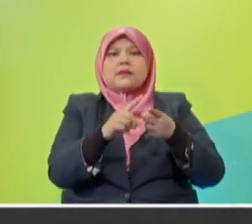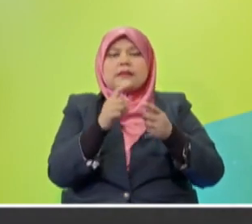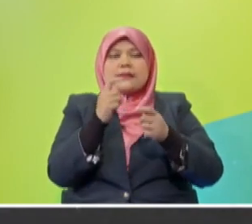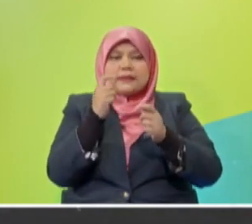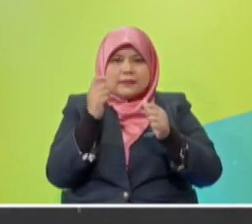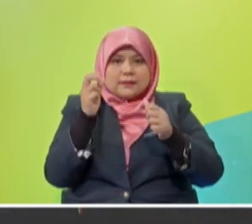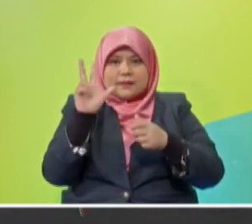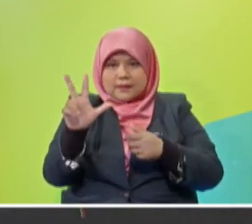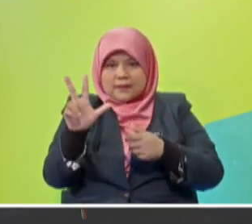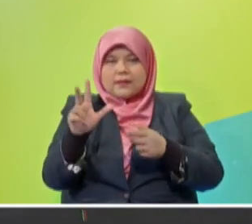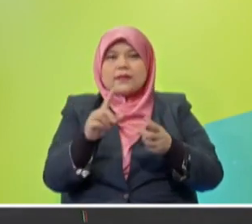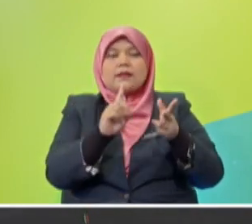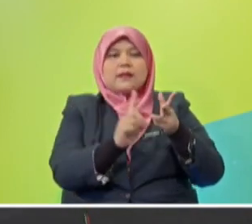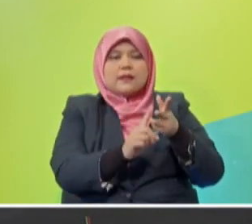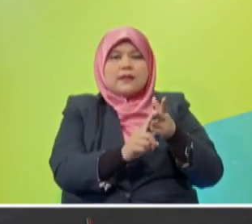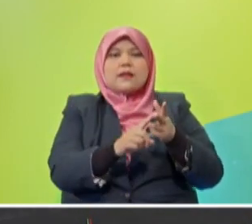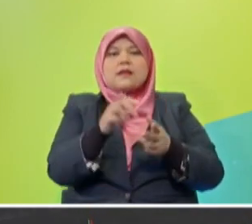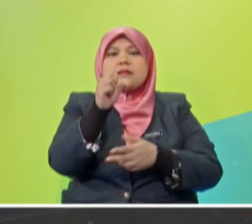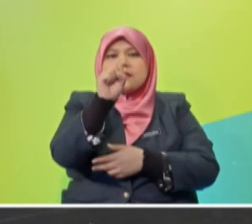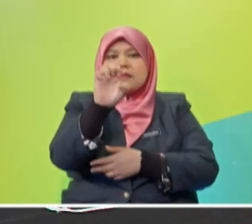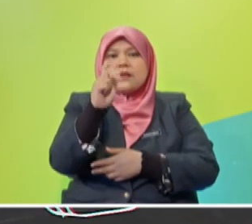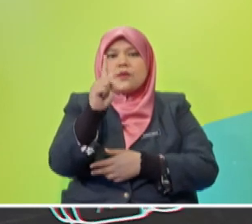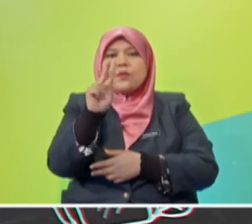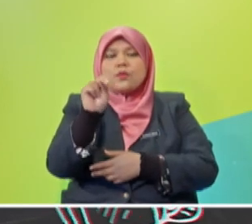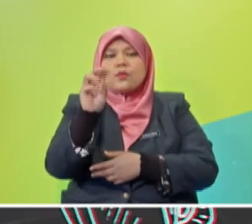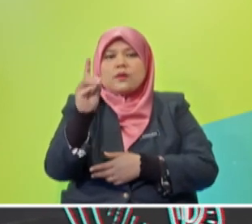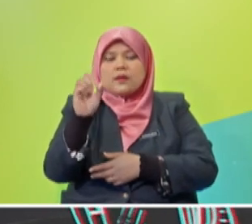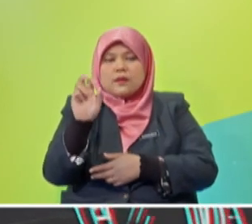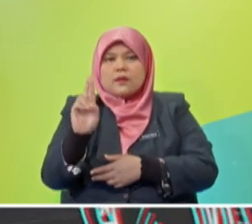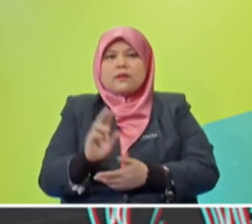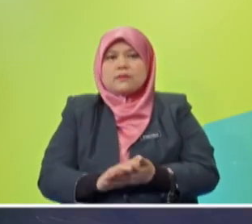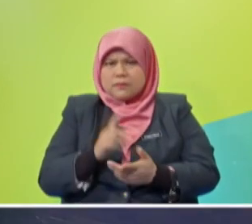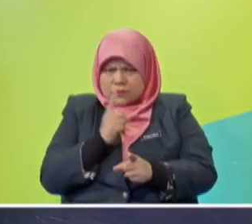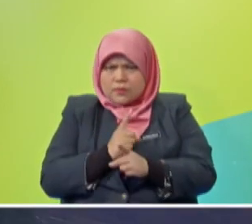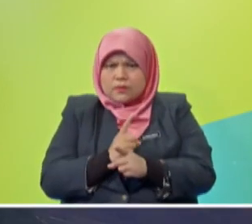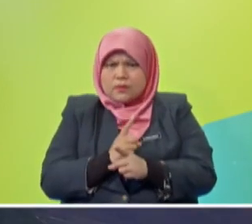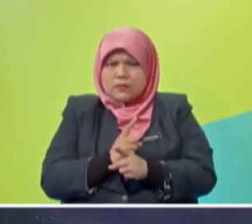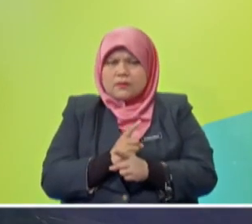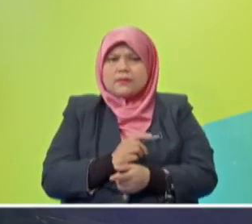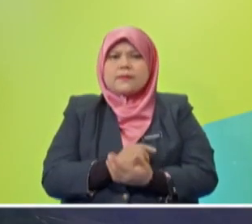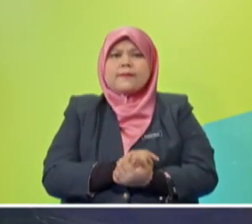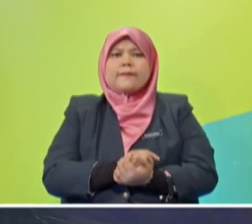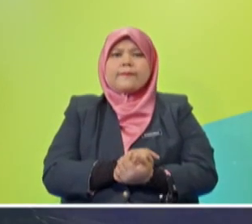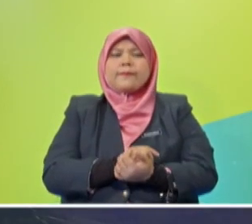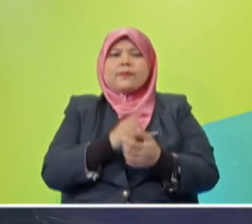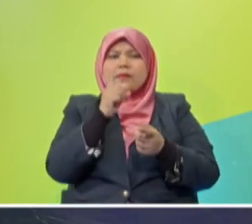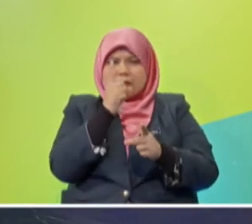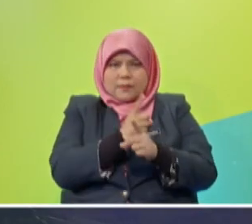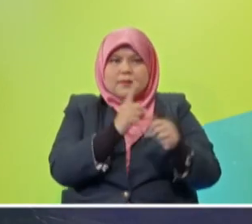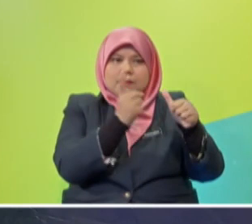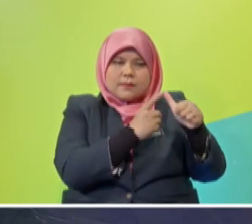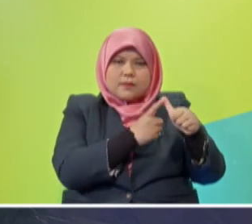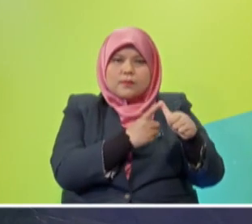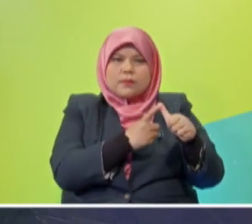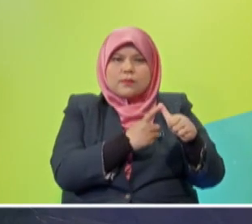gambar yang pertama tertia, yang kedua sekunder. Okey, agak-agak Irfan betul tak Abang Irfan? Betul, sebab yang pertama tu dia melibatkan